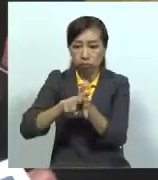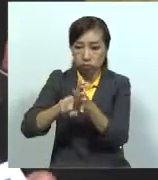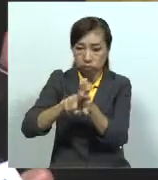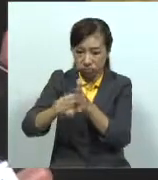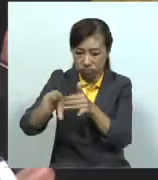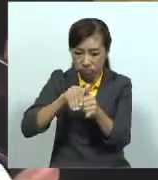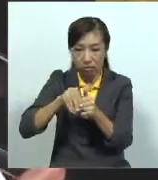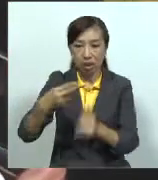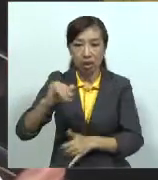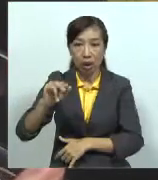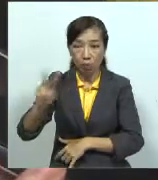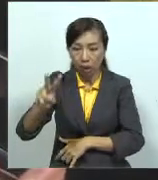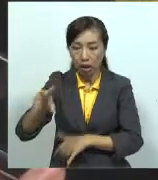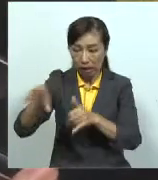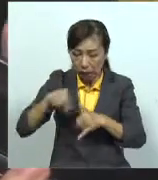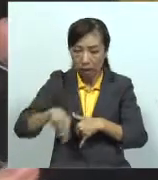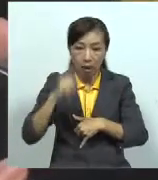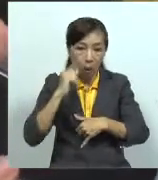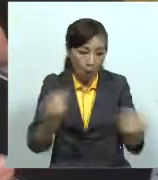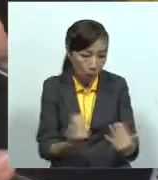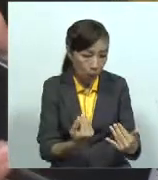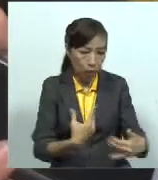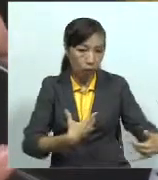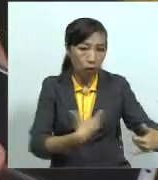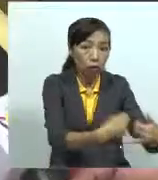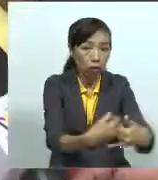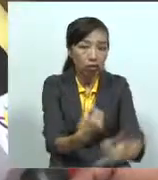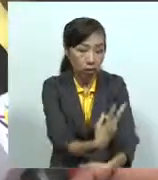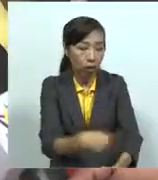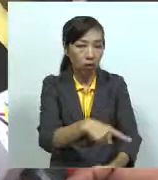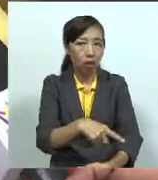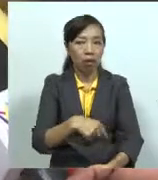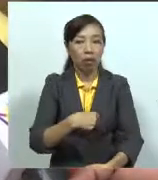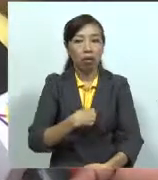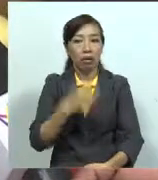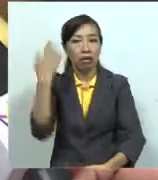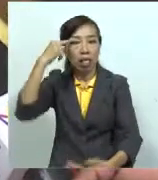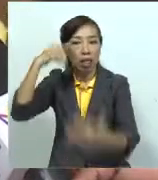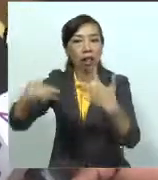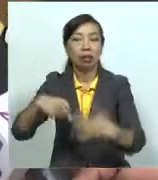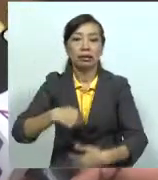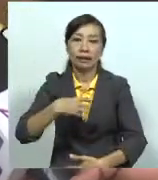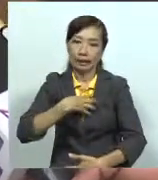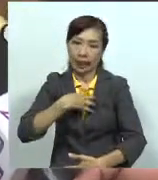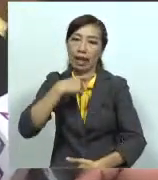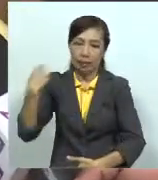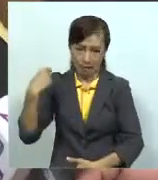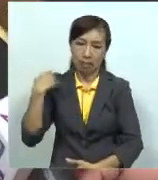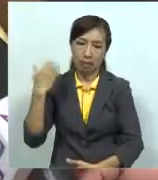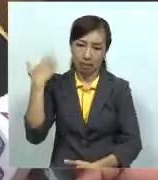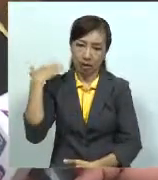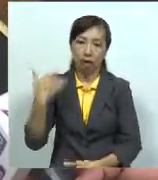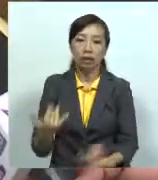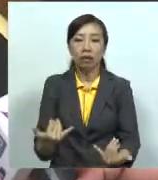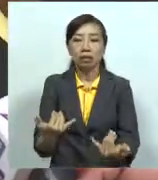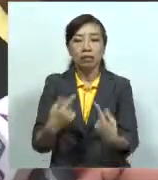5ปีและลูกทั้ง2คนต้องรับยาต้านไวรัสและเคยคิดอยากฆ่าตัวตายด้วยเบื้องต้นนะครับจะ